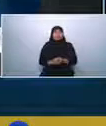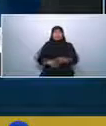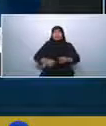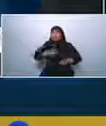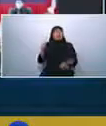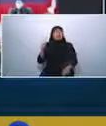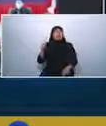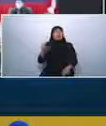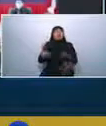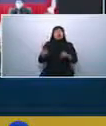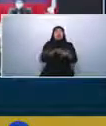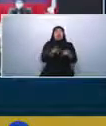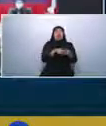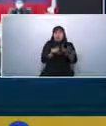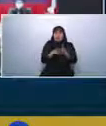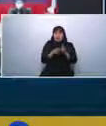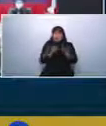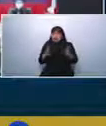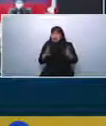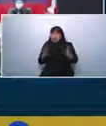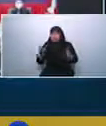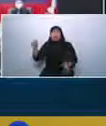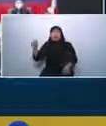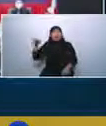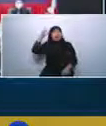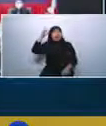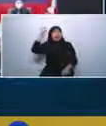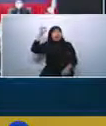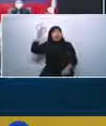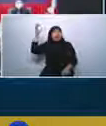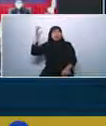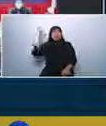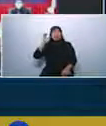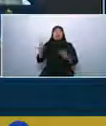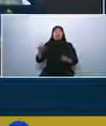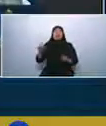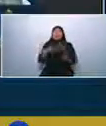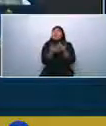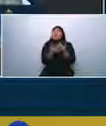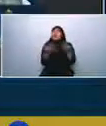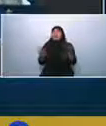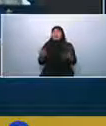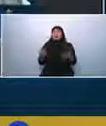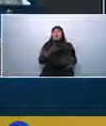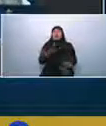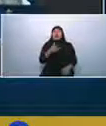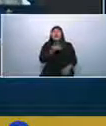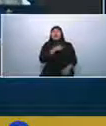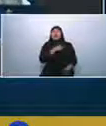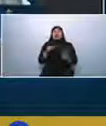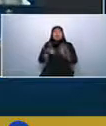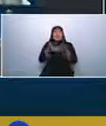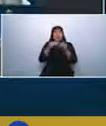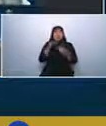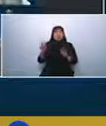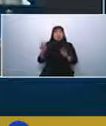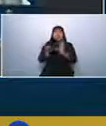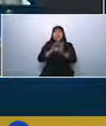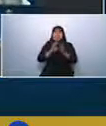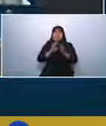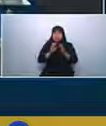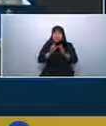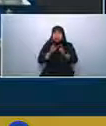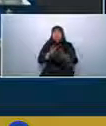Negara-Negara Sahabat, para Menteri Kabinet Indonesia Maju, Panglima Tentara Nasional Indonesia, Jaksa Agung,